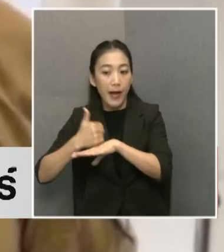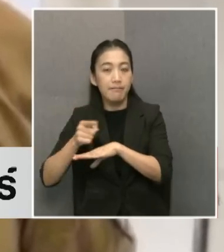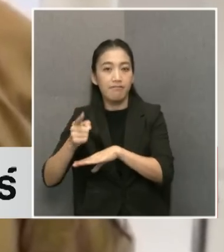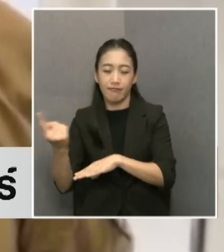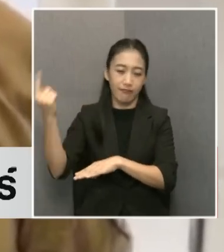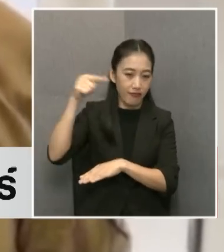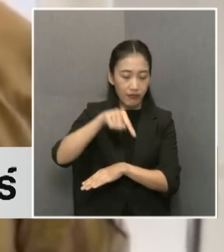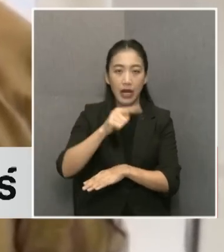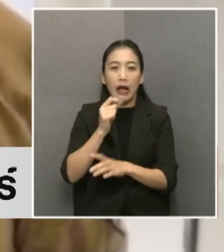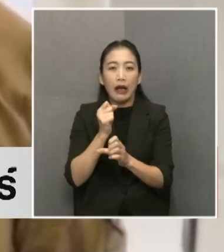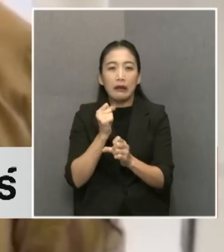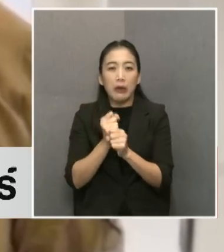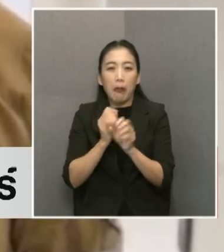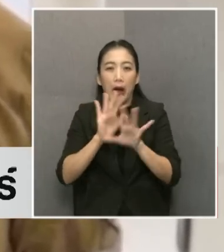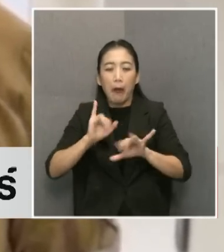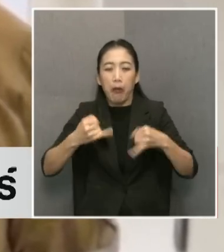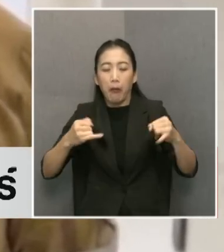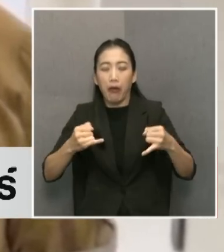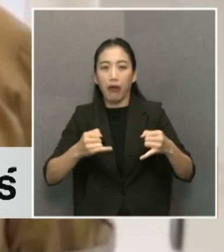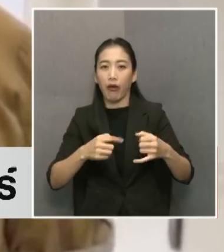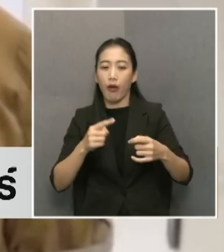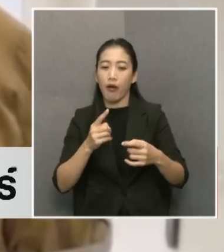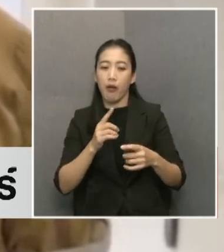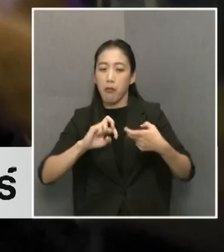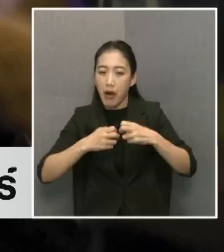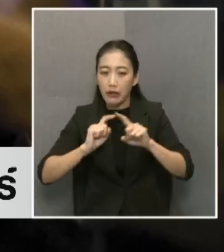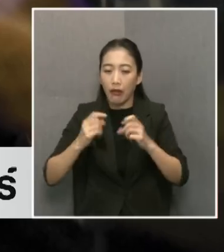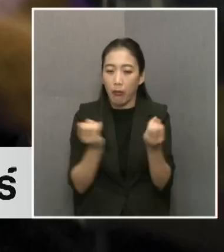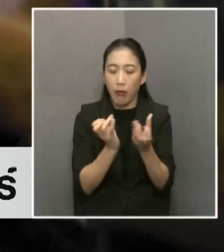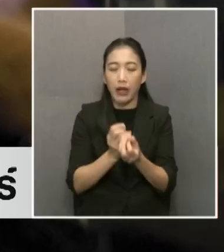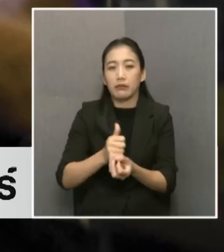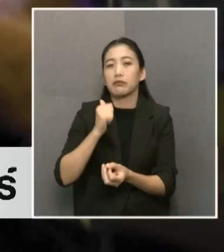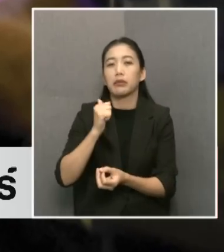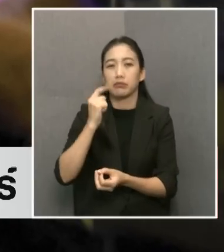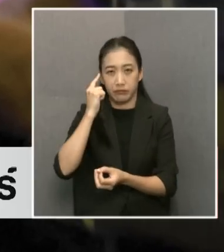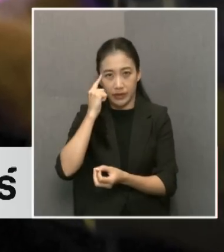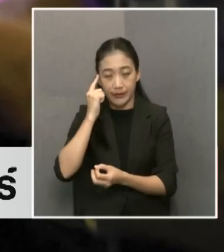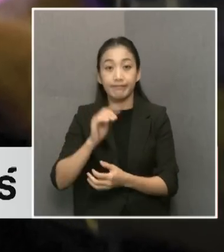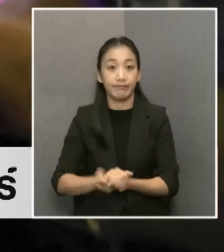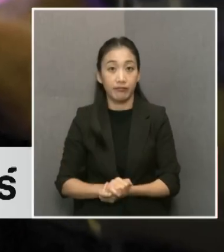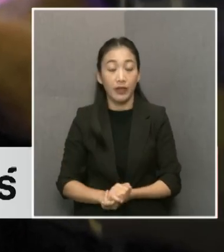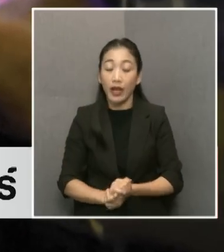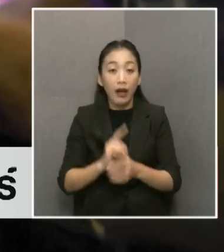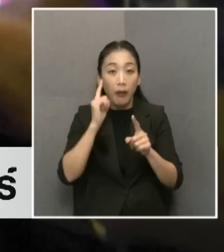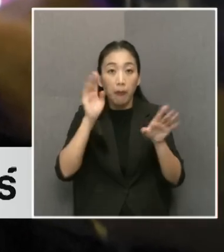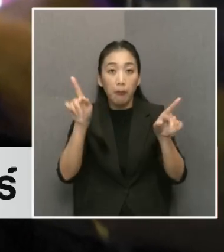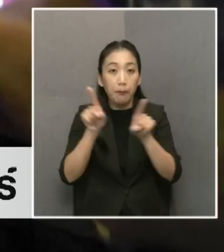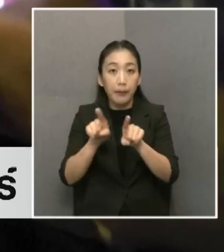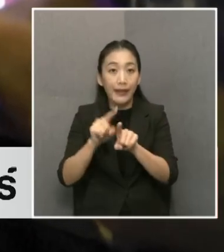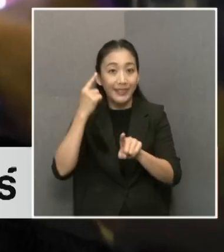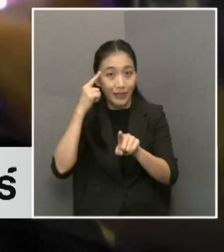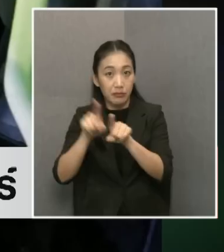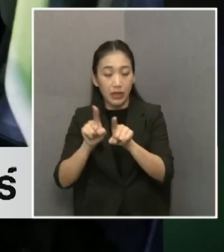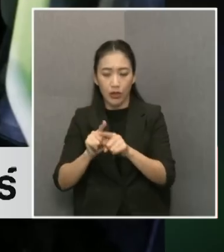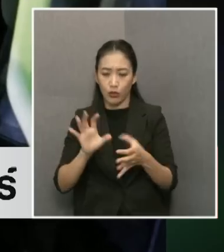อนาคตค่ะ สอดคล้องกันเลยนะครับกับความเห็นของพลเอกฟิลิปบริดเลิฟซึ่งเป็นอดีตผู้บัญชาการกองทัพสหรั